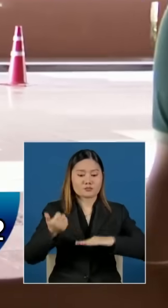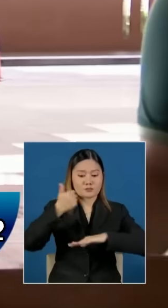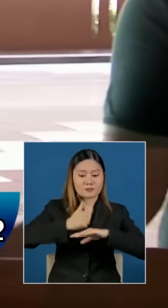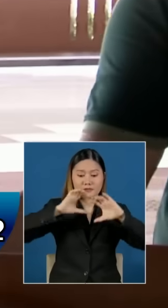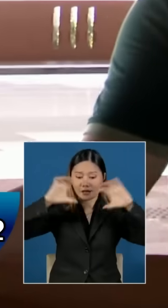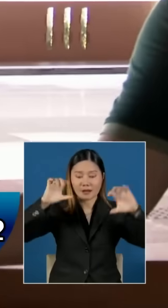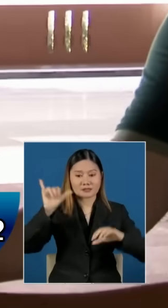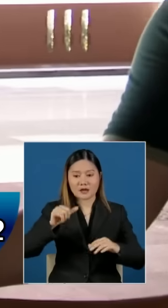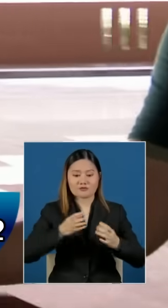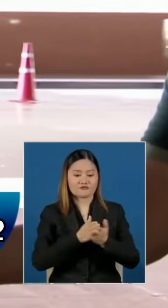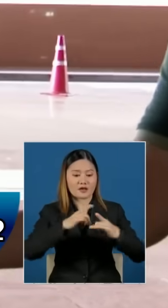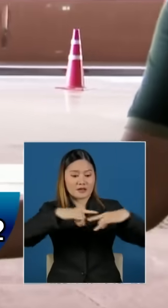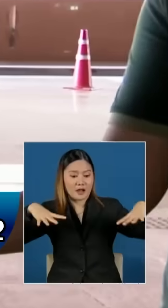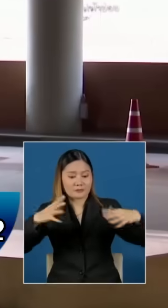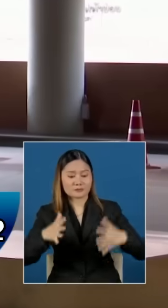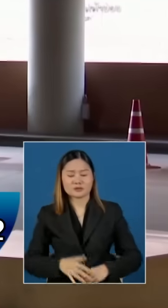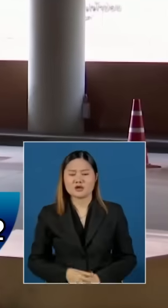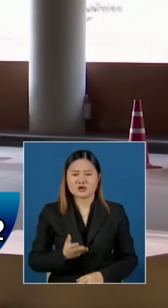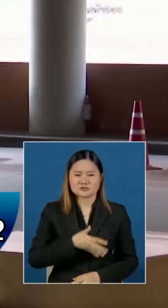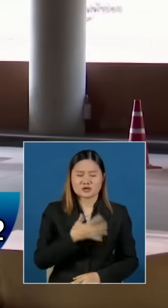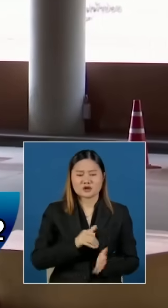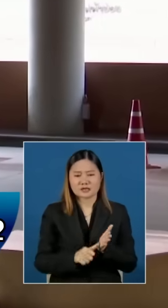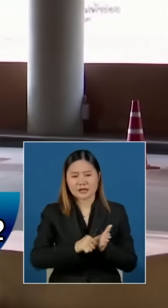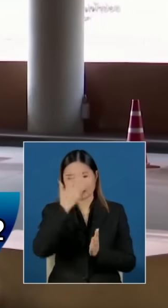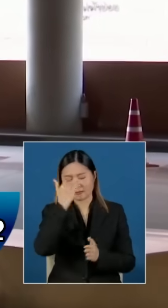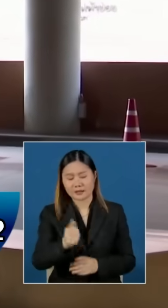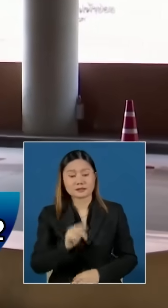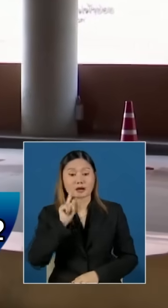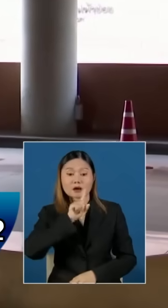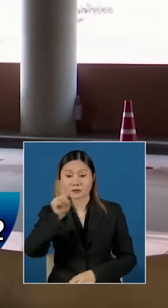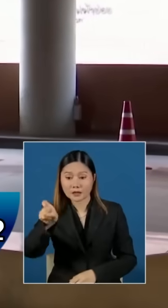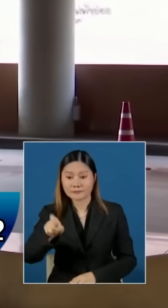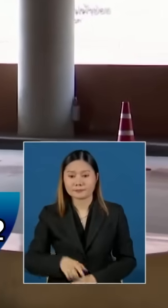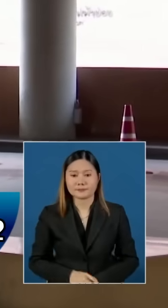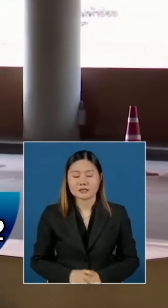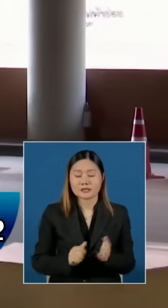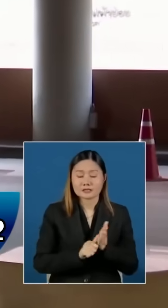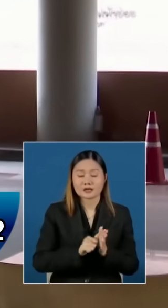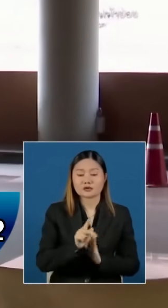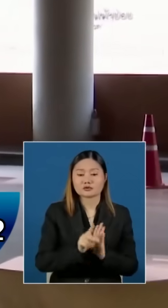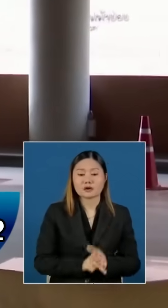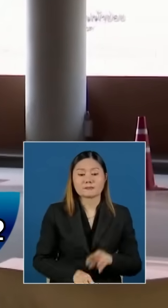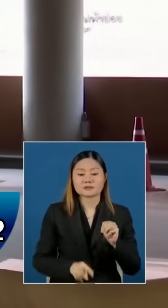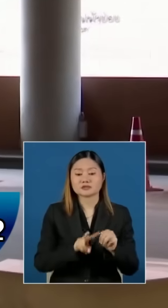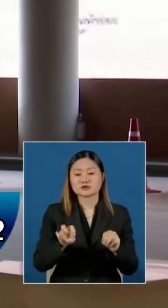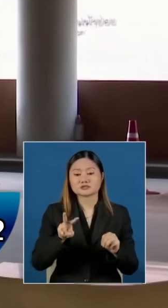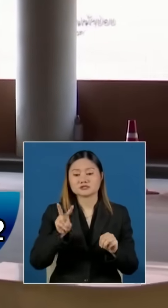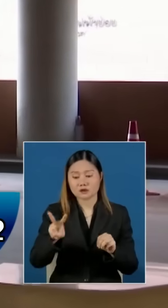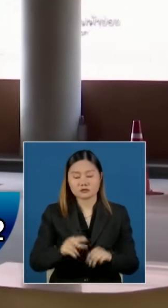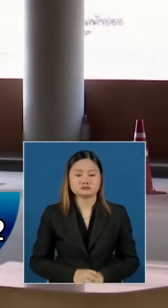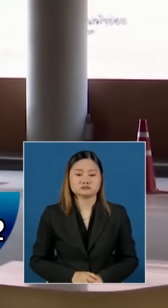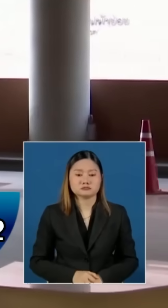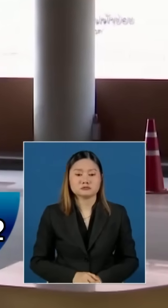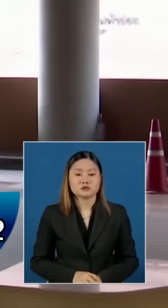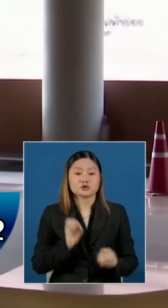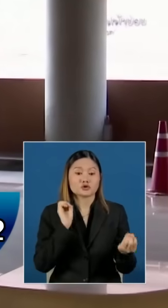ค้านเลยด้วยซ้ำทำไมจะต้องรีบร้อนแก้ไขนักข่าวก็ถามต่อนะคะว่าการแก้ไขกฎหมายมาตรานี้มันส่งผลต่